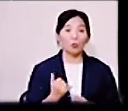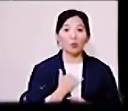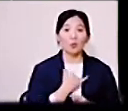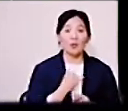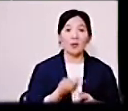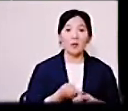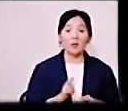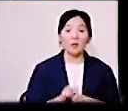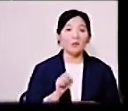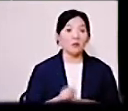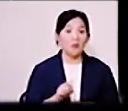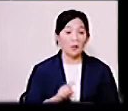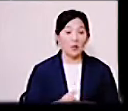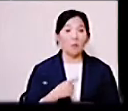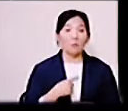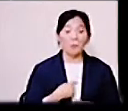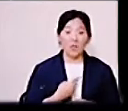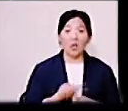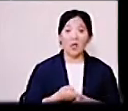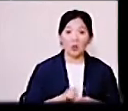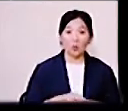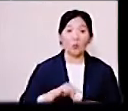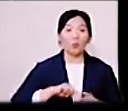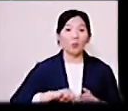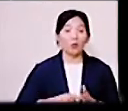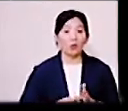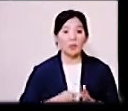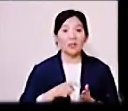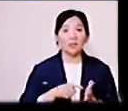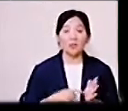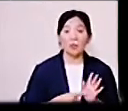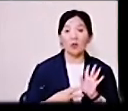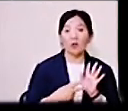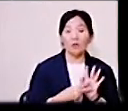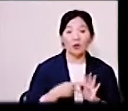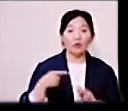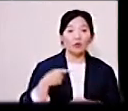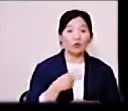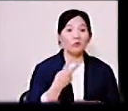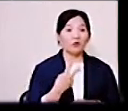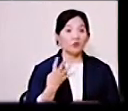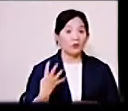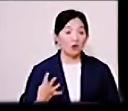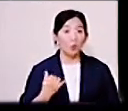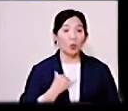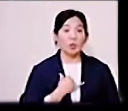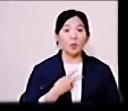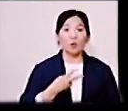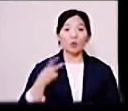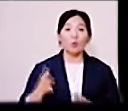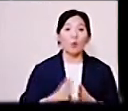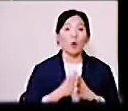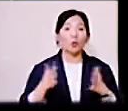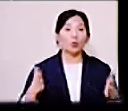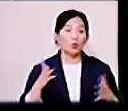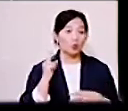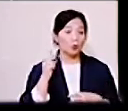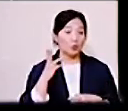такое задание. Мы перемножаем, делим на 8 и на 1024. У нас получается большое